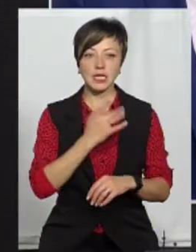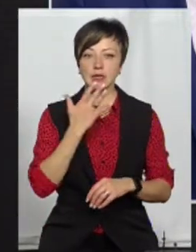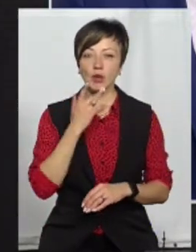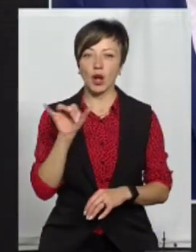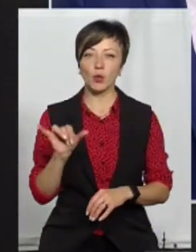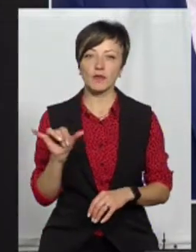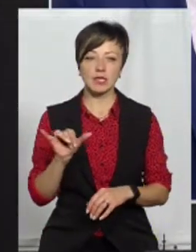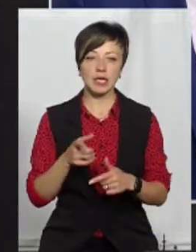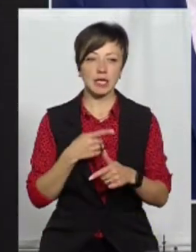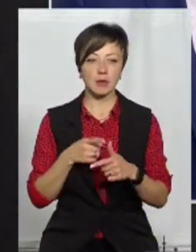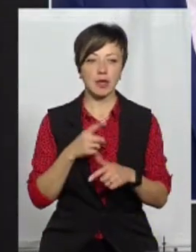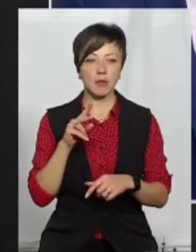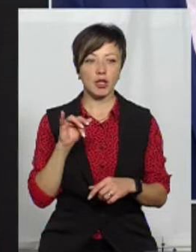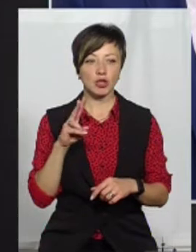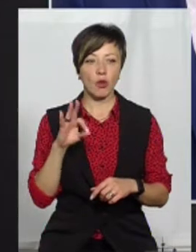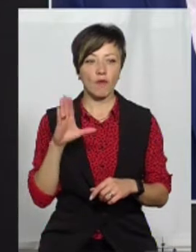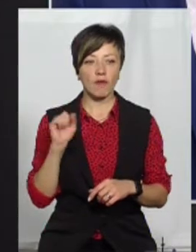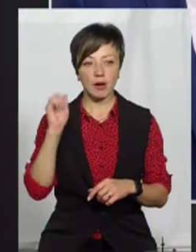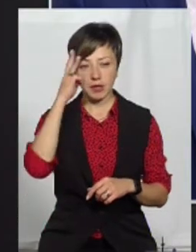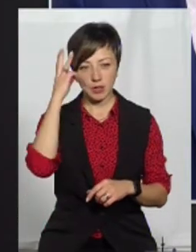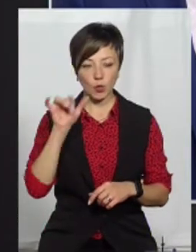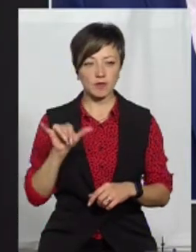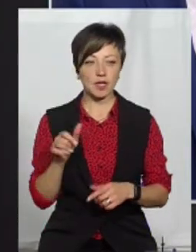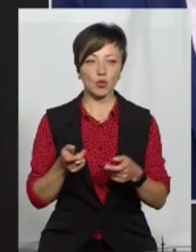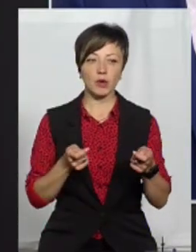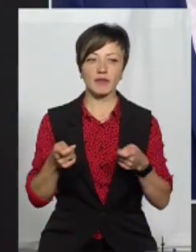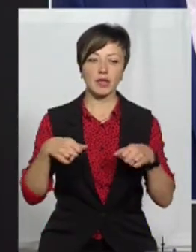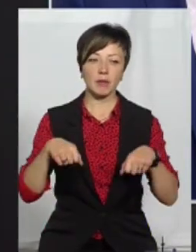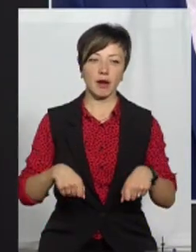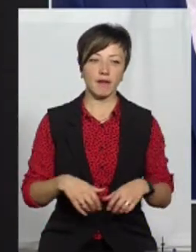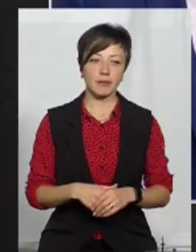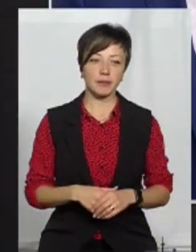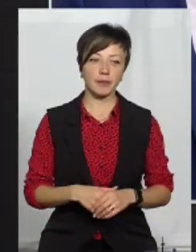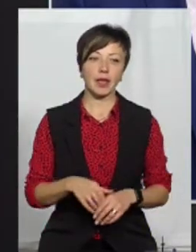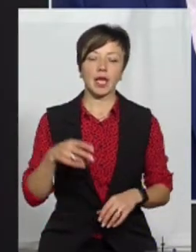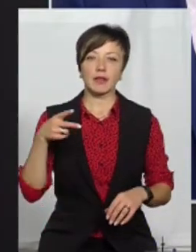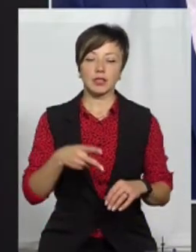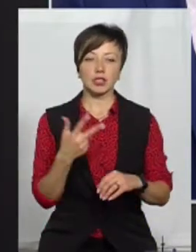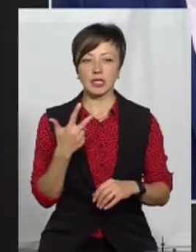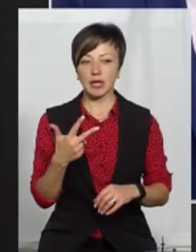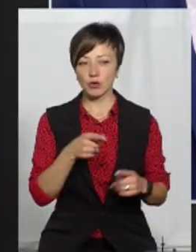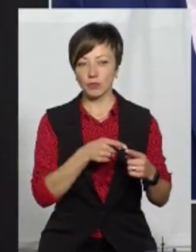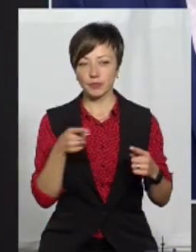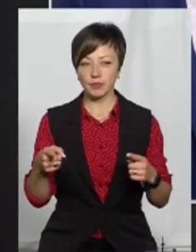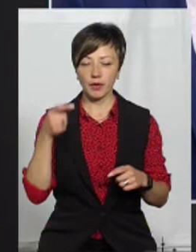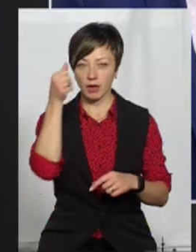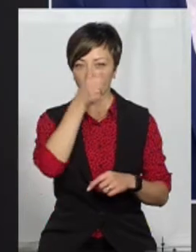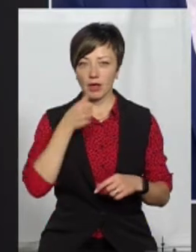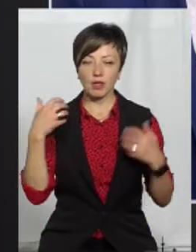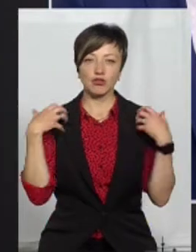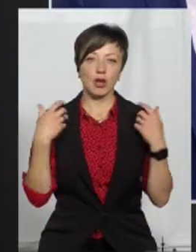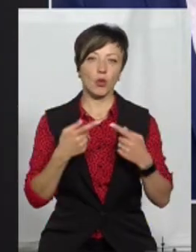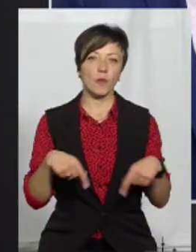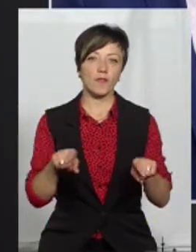національний університет імені Мечникова та Хмельницький університет управління та права. У 2003-му протягом року працював начальником